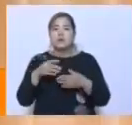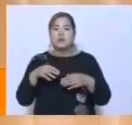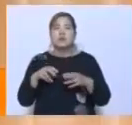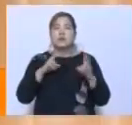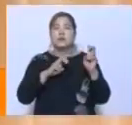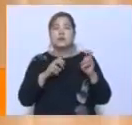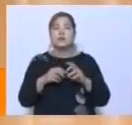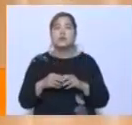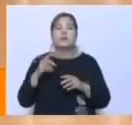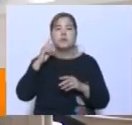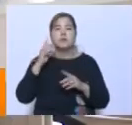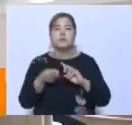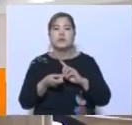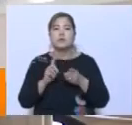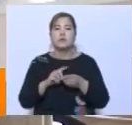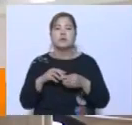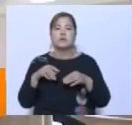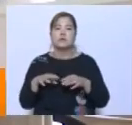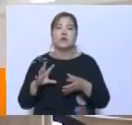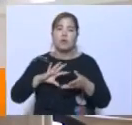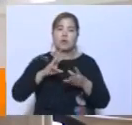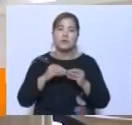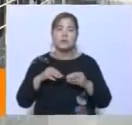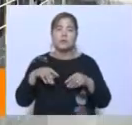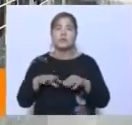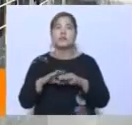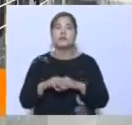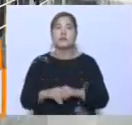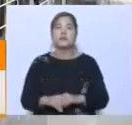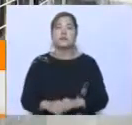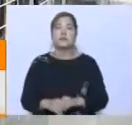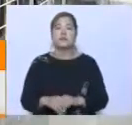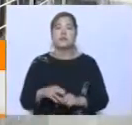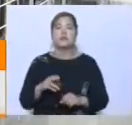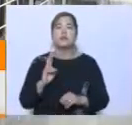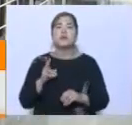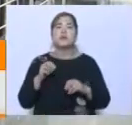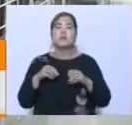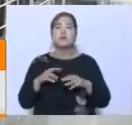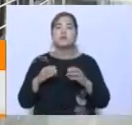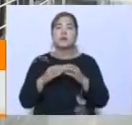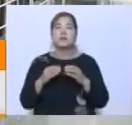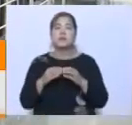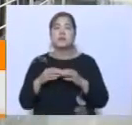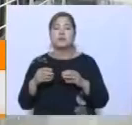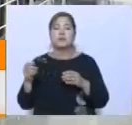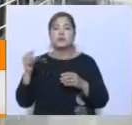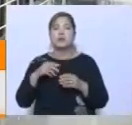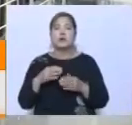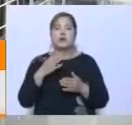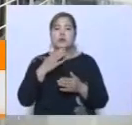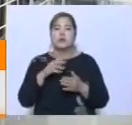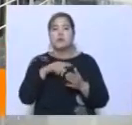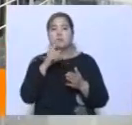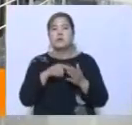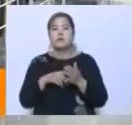мобильных переводов, уплаты НДС, всеобщего декларирования. Как аутсорсинговая компания, пришел с вопросами наших